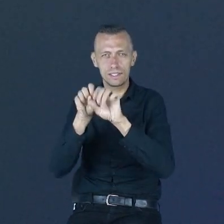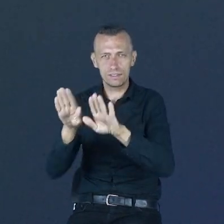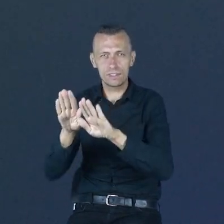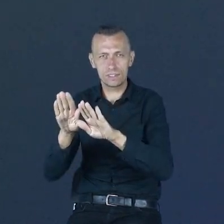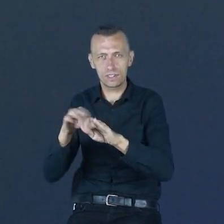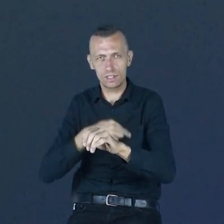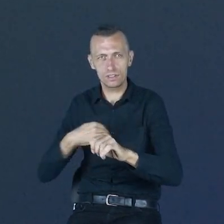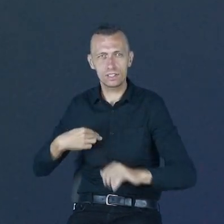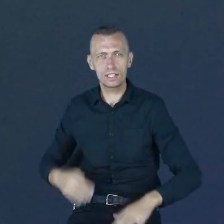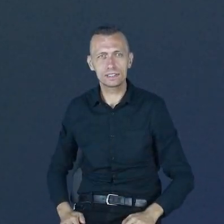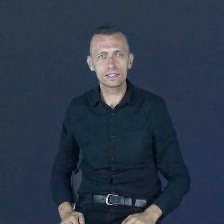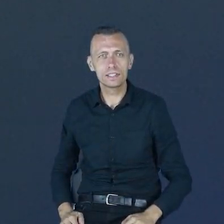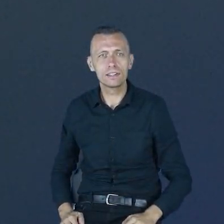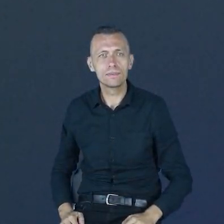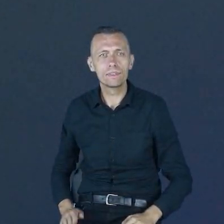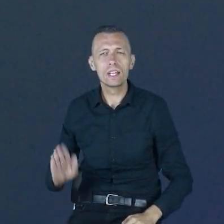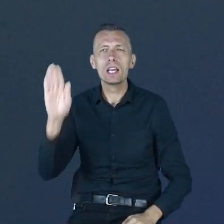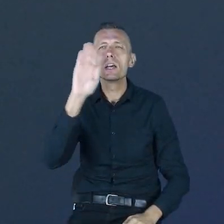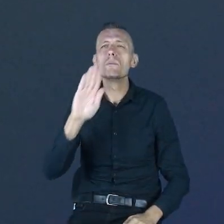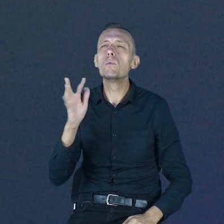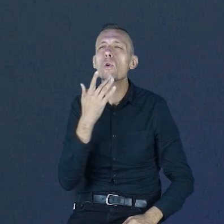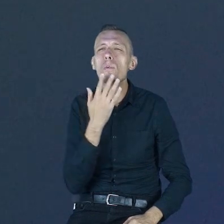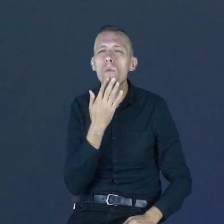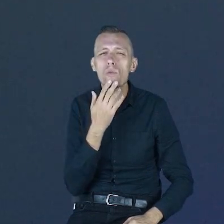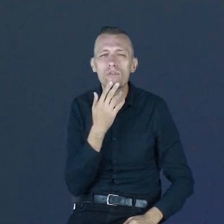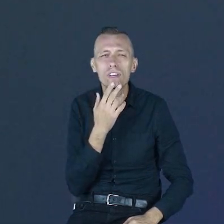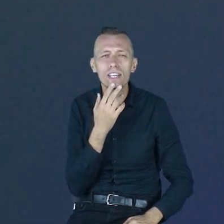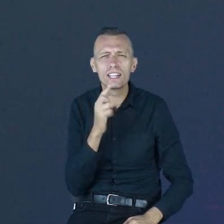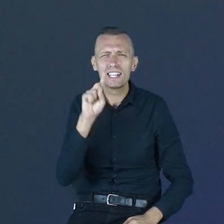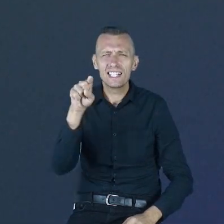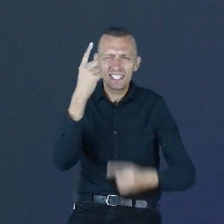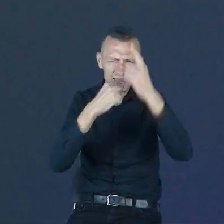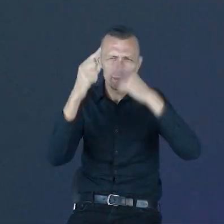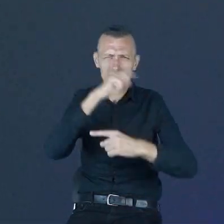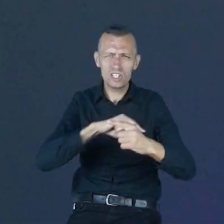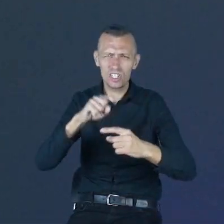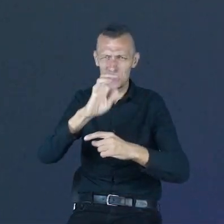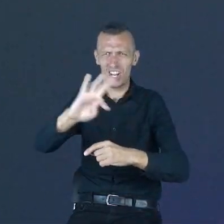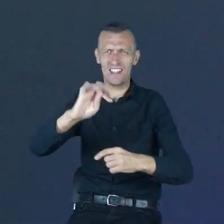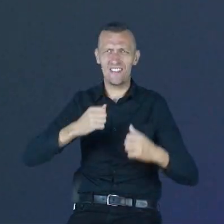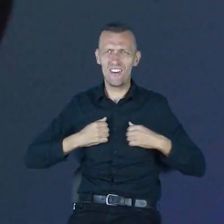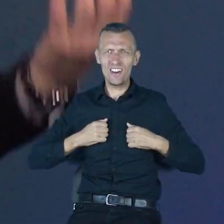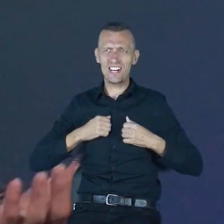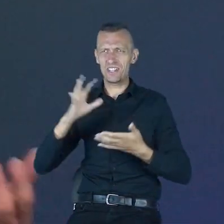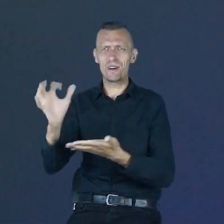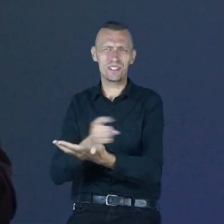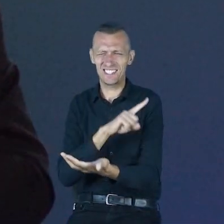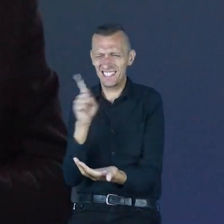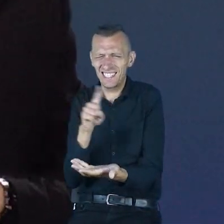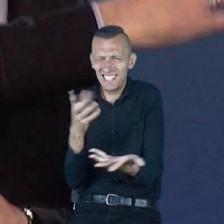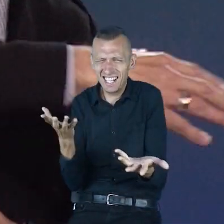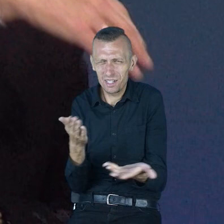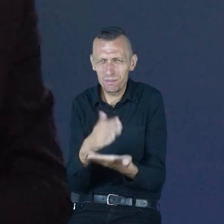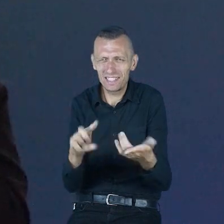I mówi, nie swoją siłą i osiągnięciami, ale moją sprawiedliwością